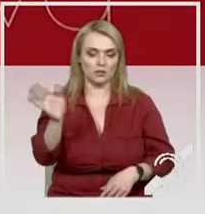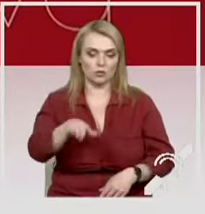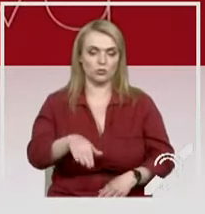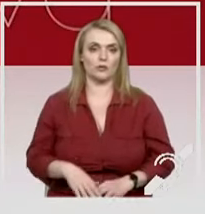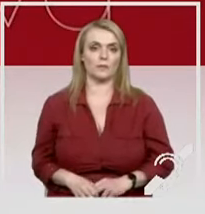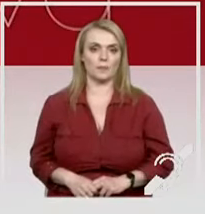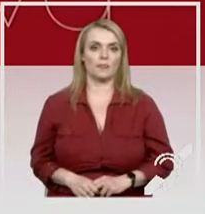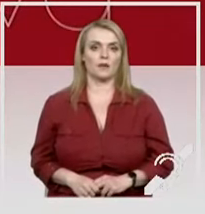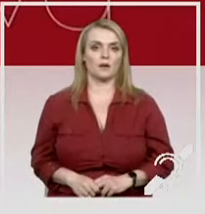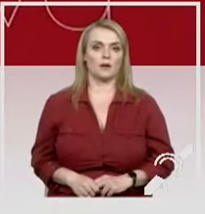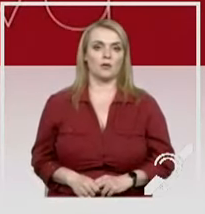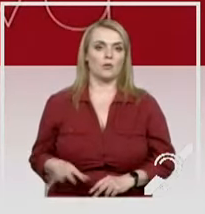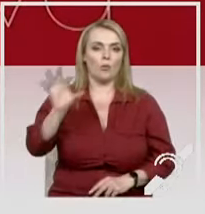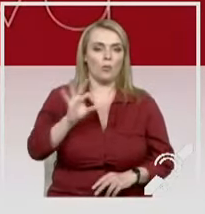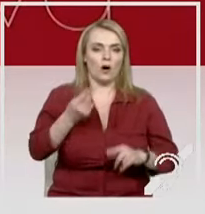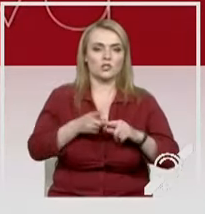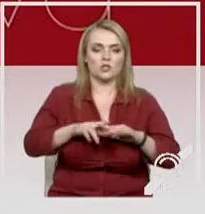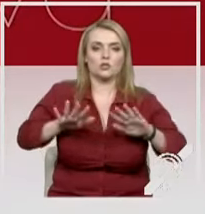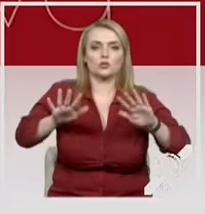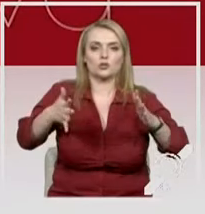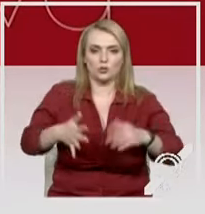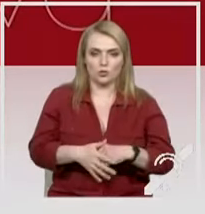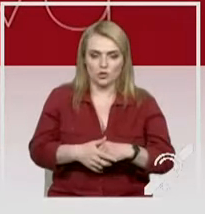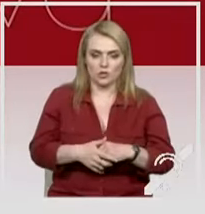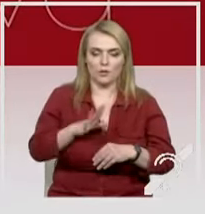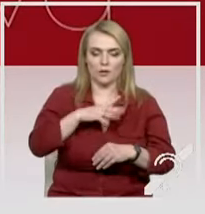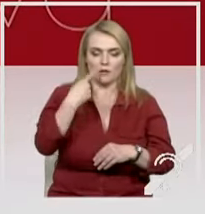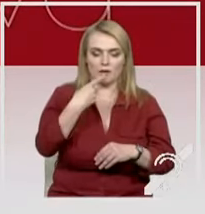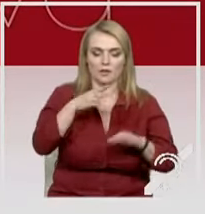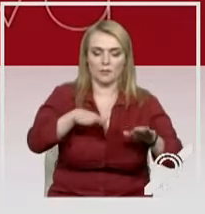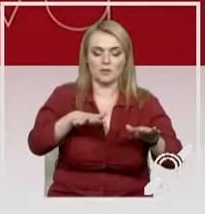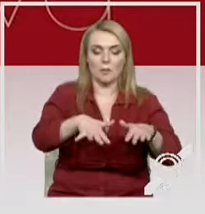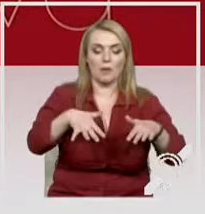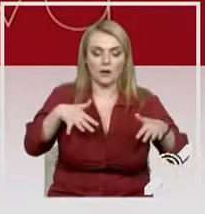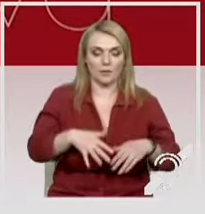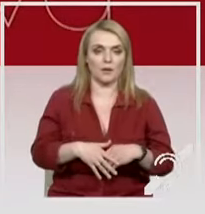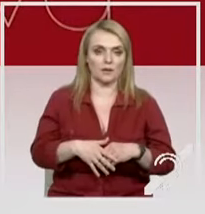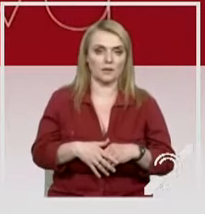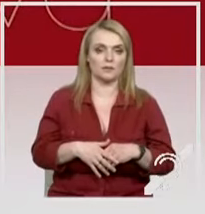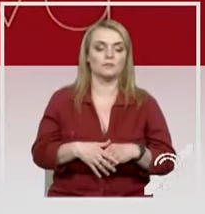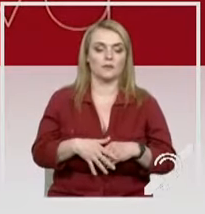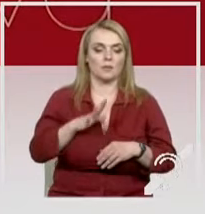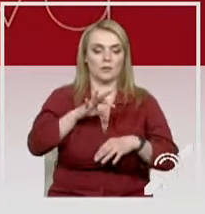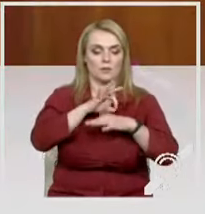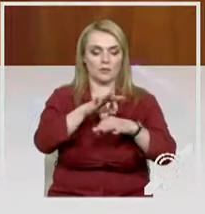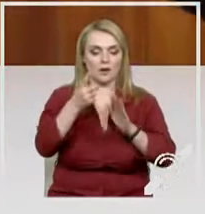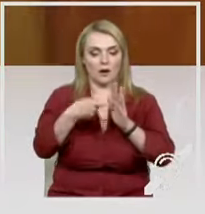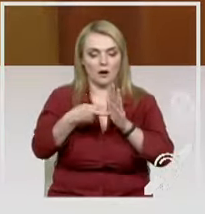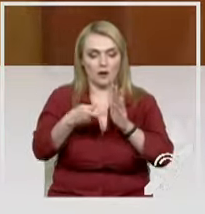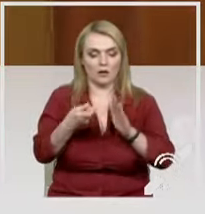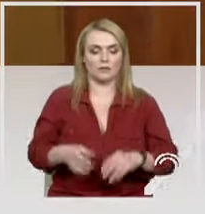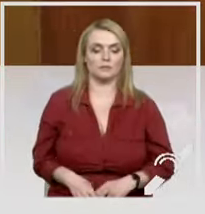a comis crima. Despre cazul șocant s-a vorbit și în Parlamentul de la Chișinău, unde au avut loc audieri publice.